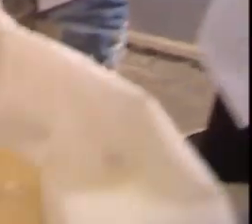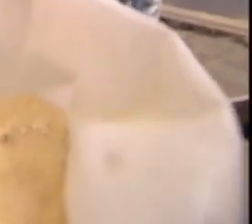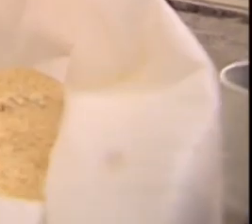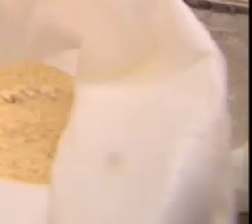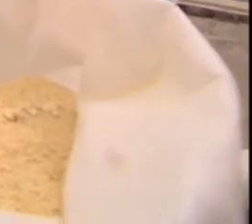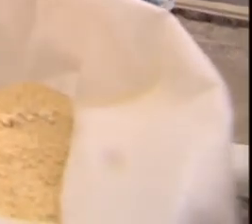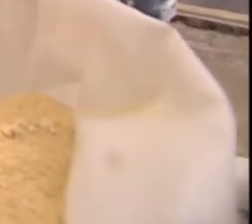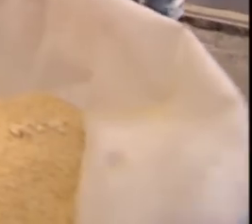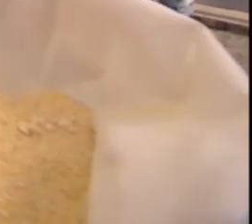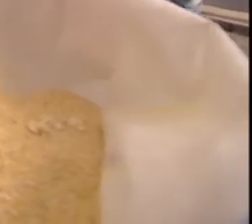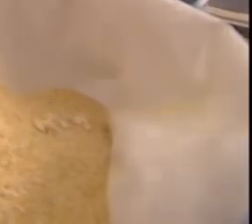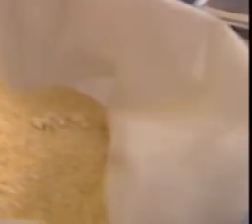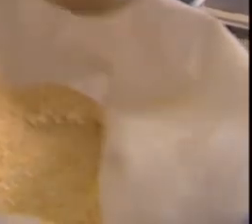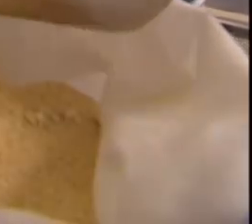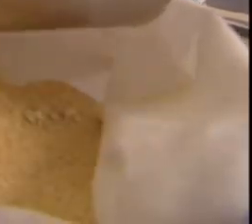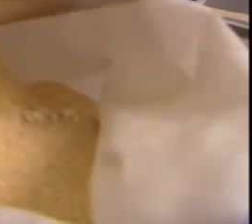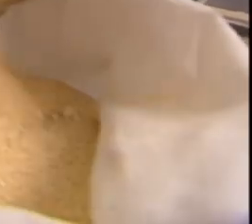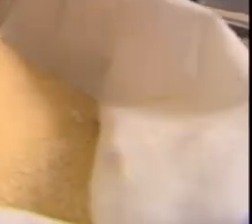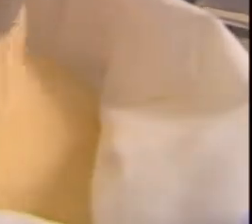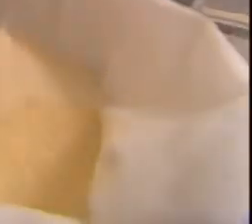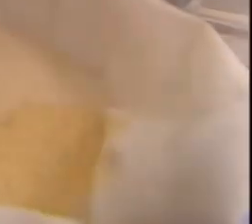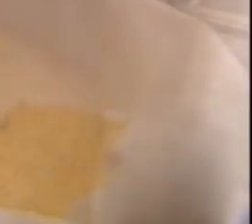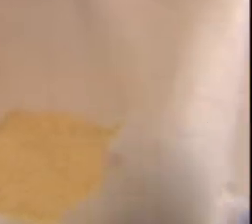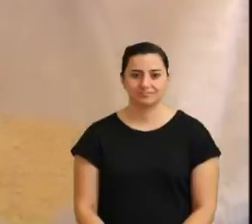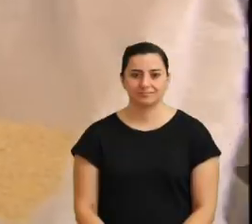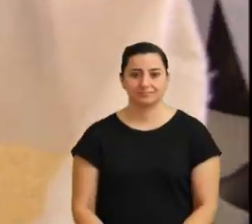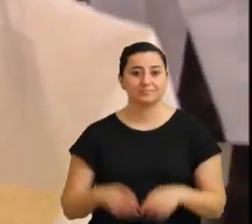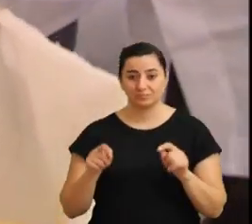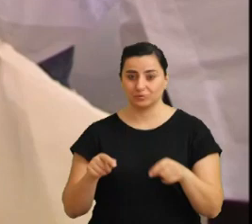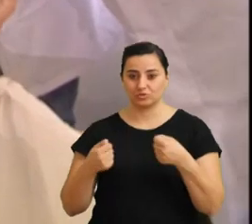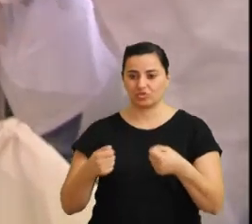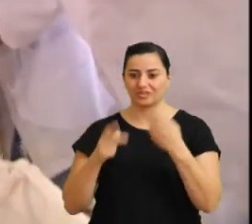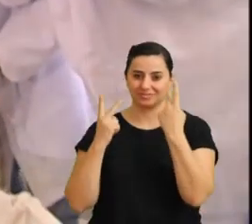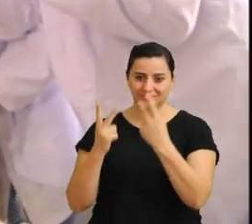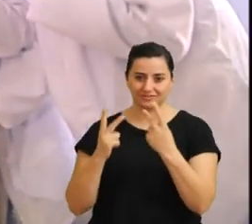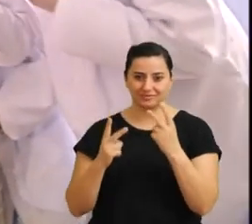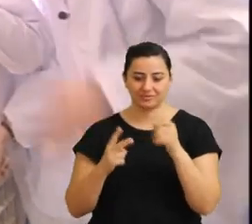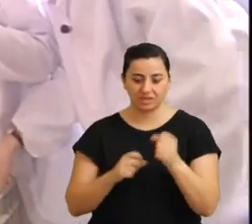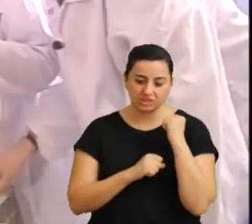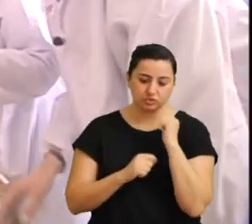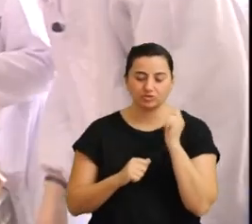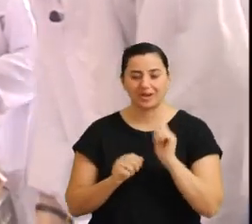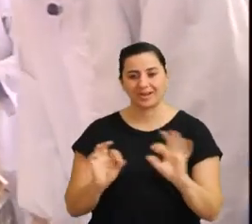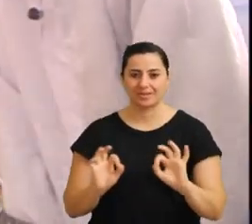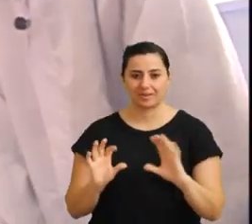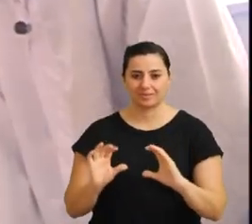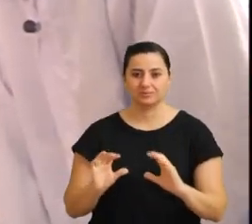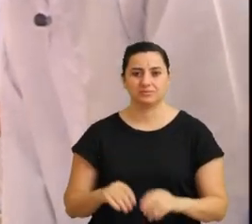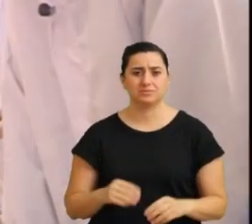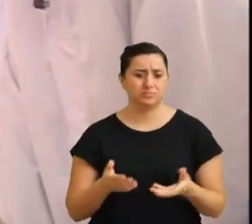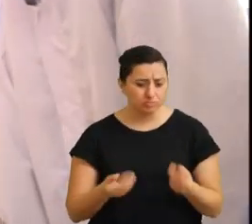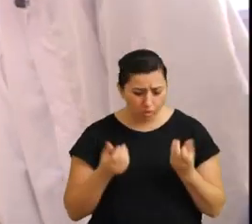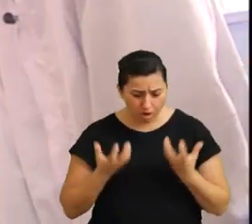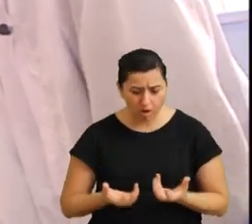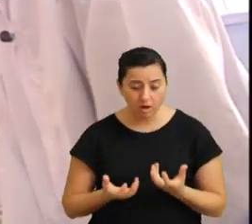Usta yardım edip sağ olsun. Hadi kızım. Bu senin çubuğun olsun. Daha da doldurmuyorum. Taşıyamazsın sonra. Tas Mert'te. Ay bu